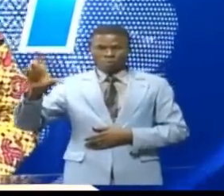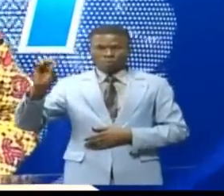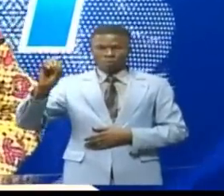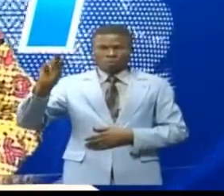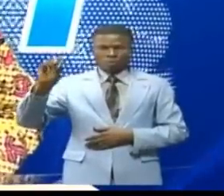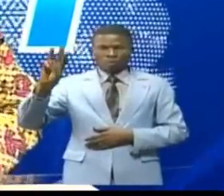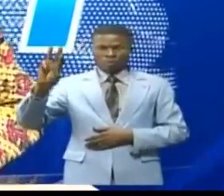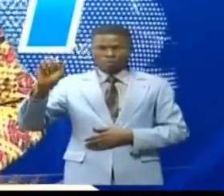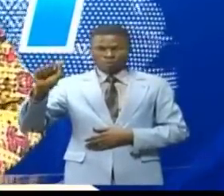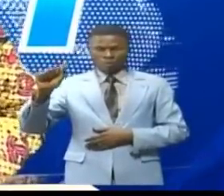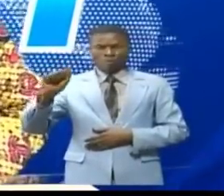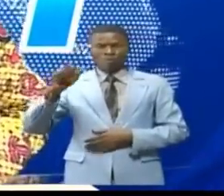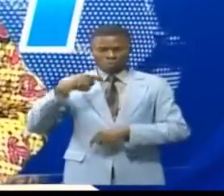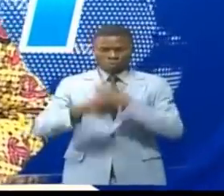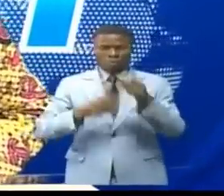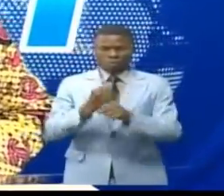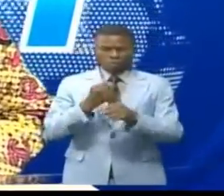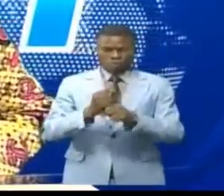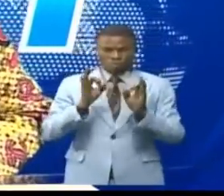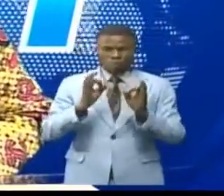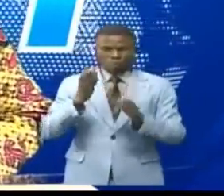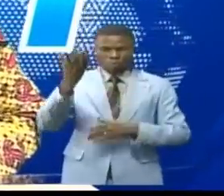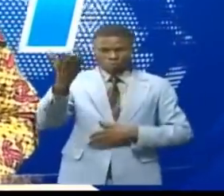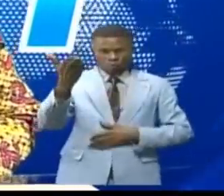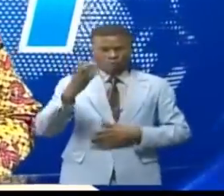ses nouvelles fonctions. Reportage.